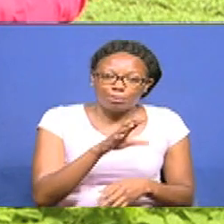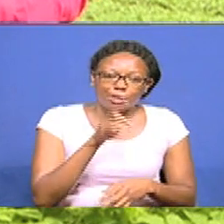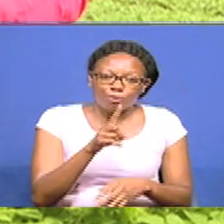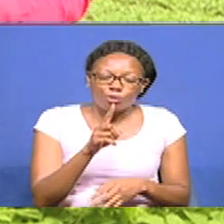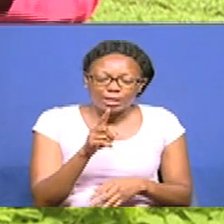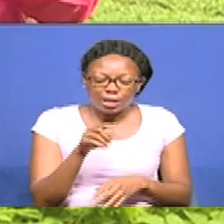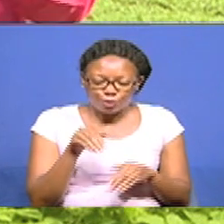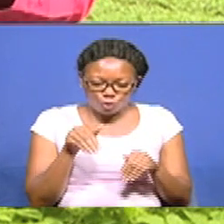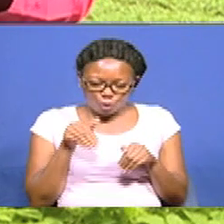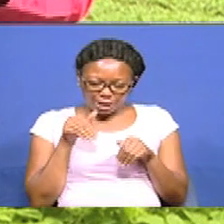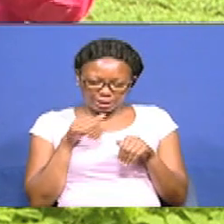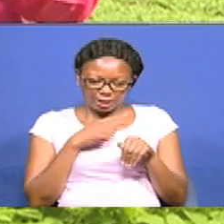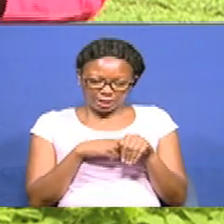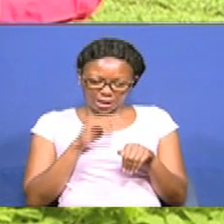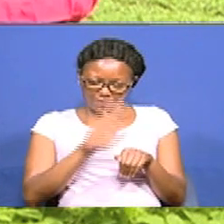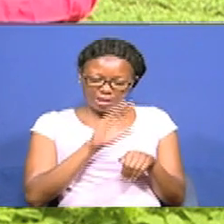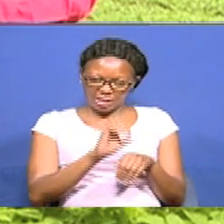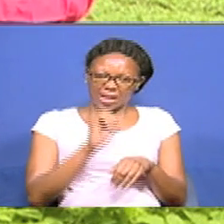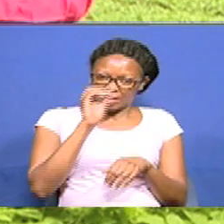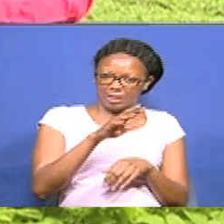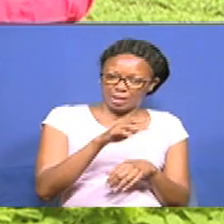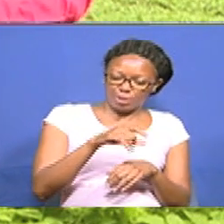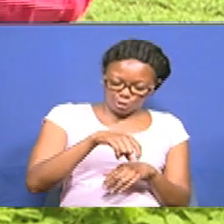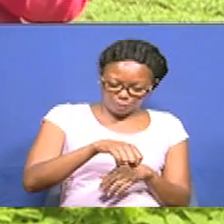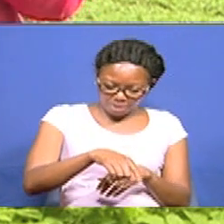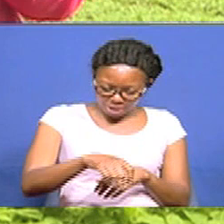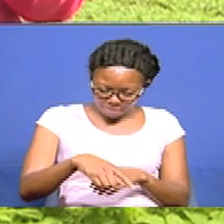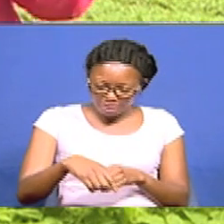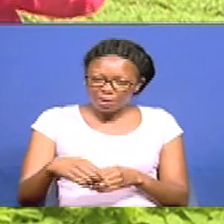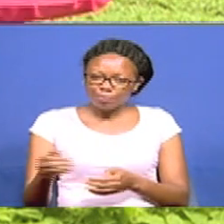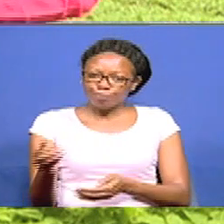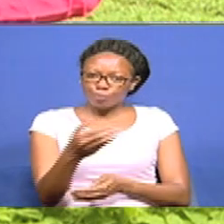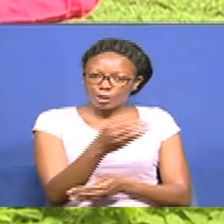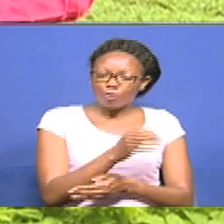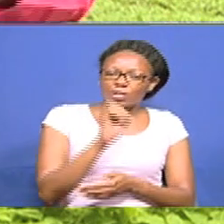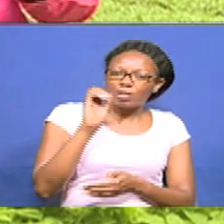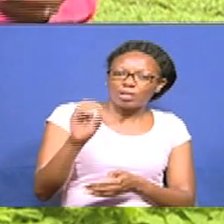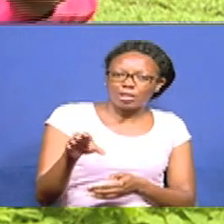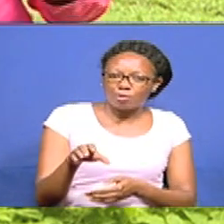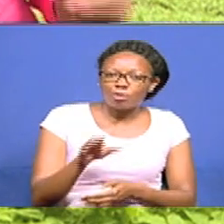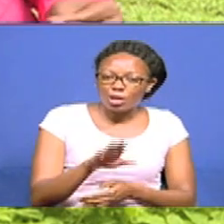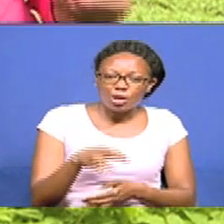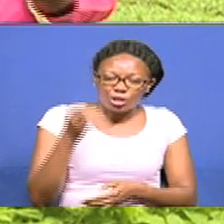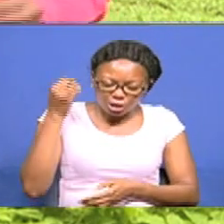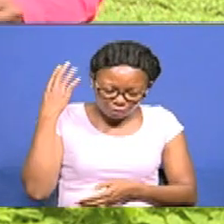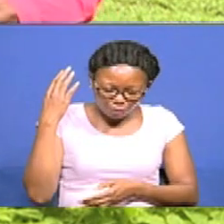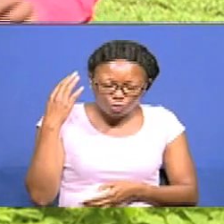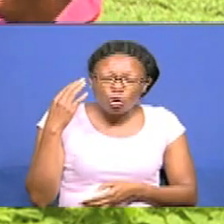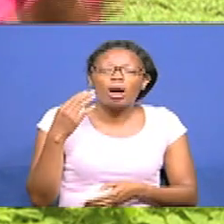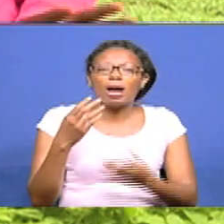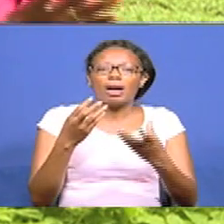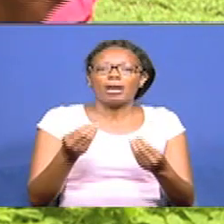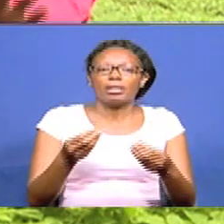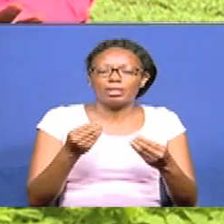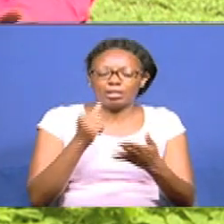20 kwa kilo. Na kuna wakati mwingine nyanya inatoka shilingi 80 kwa kilo. Sasa mkulima akiwa na hiyo knowledge, anaweza kujua saa hii ndio nitapanda.